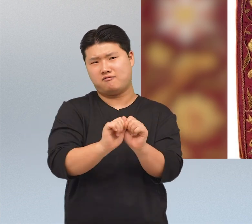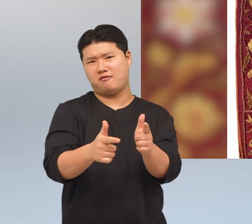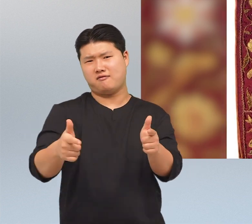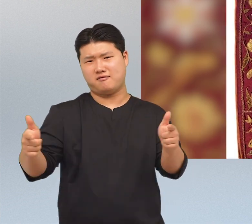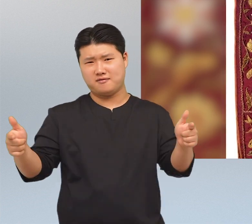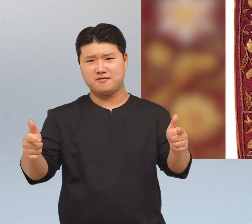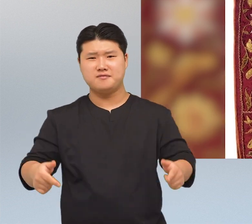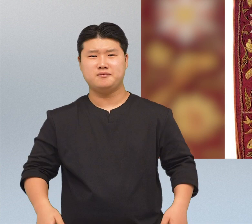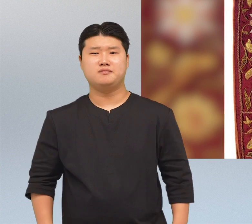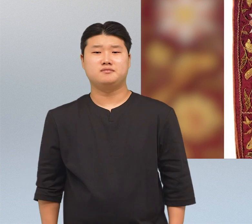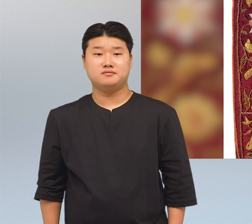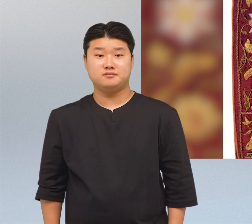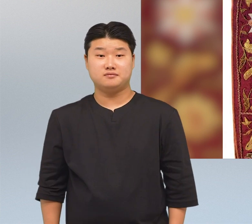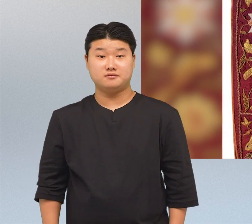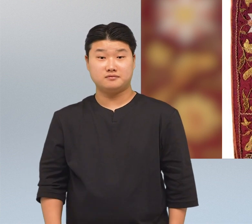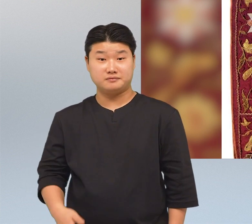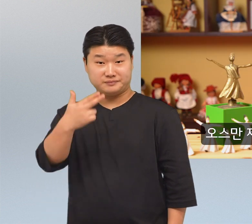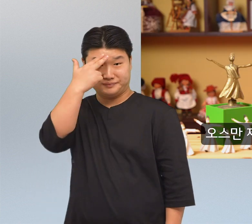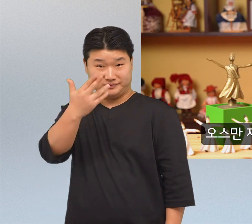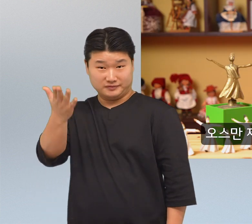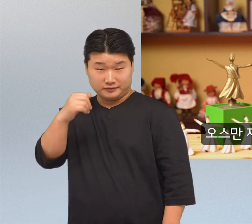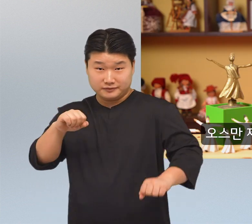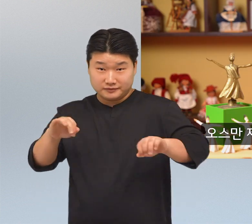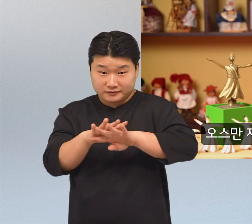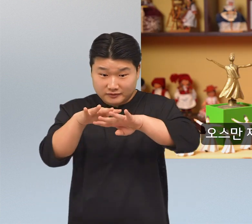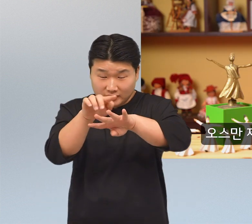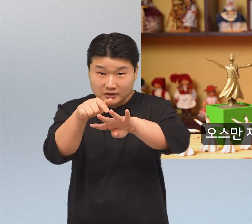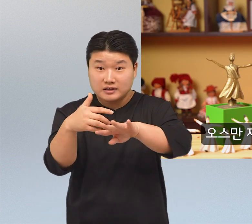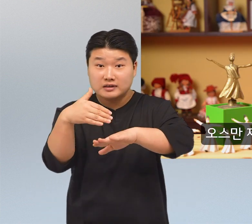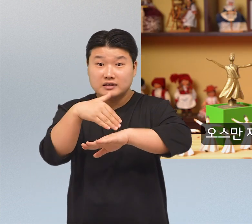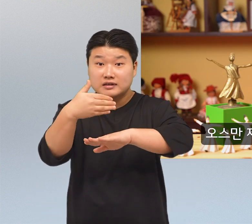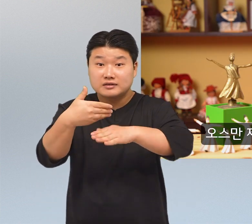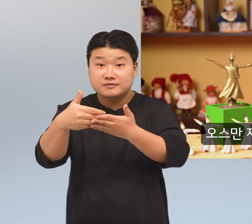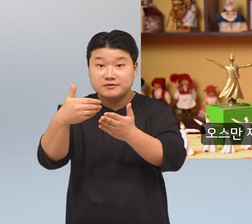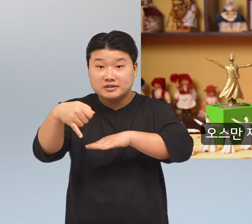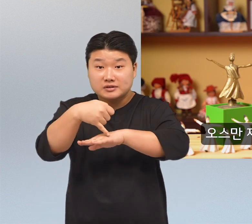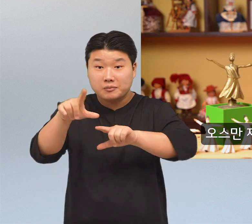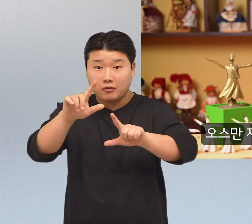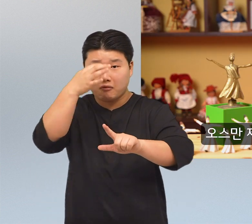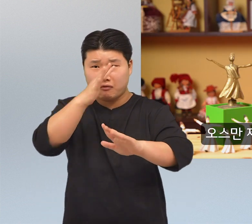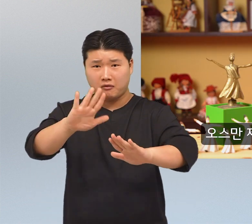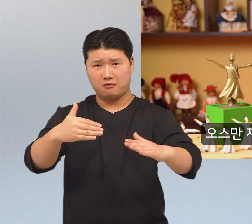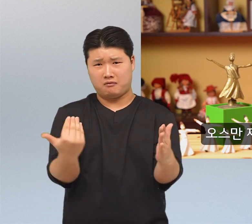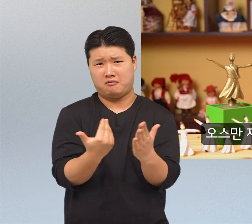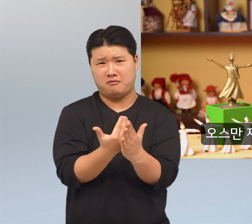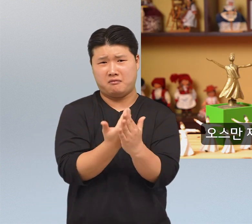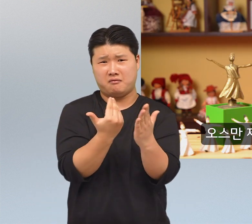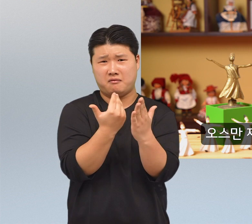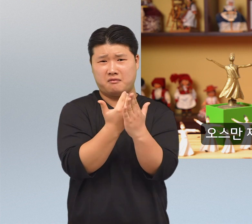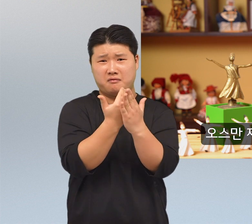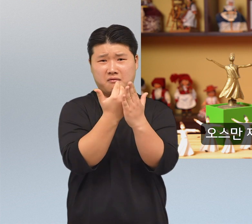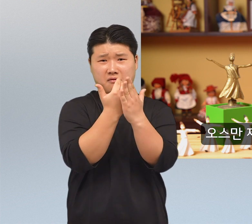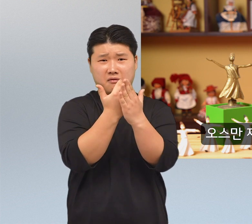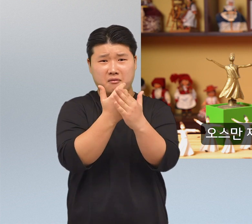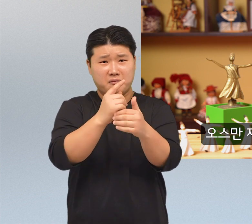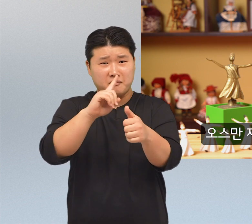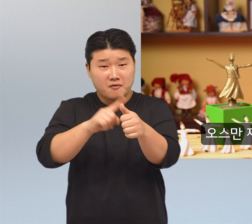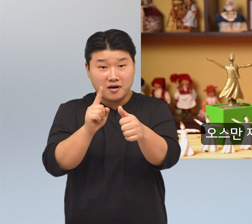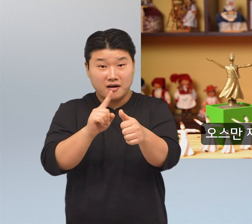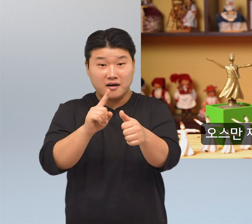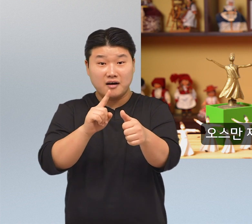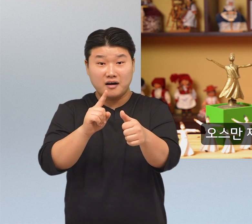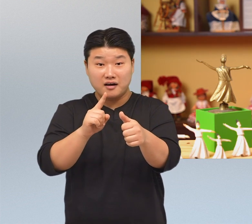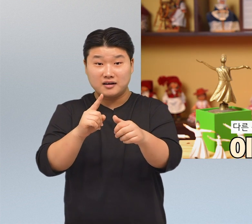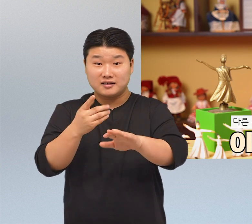새 등도 자주 등장합니다. 오스만 제국에서 이렇듯 다양한 무늬가 등장하고